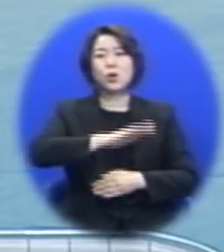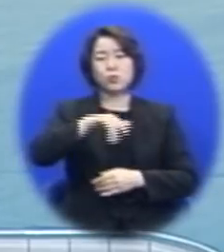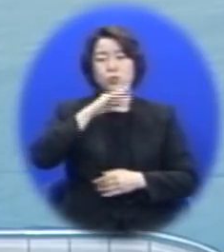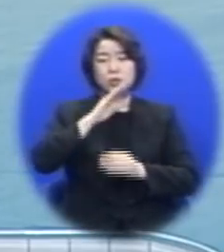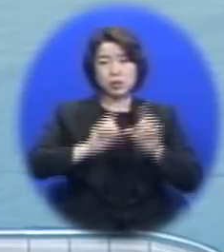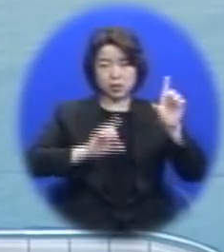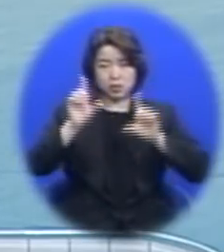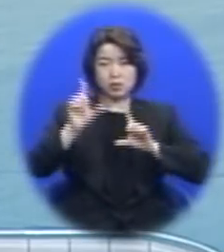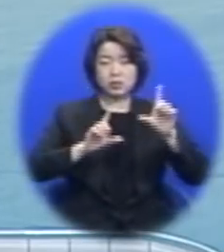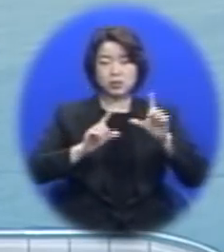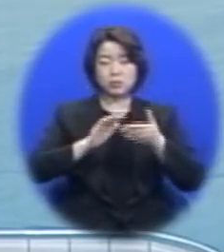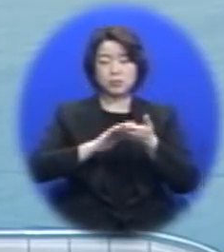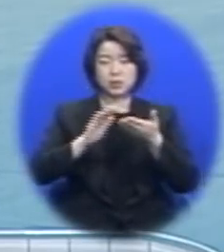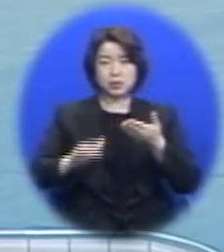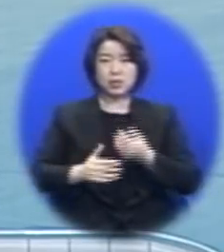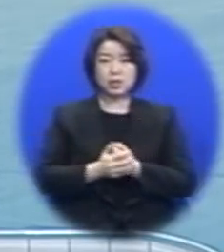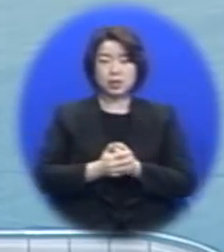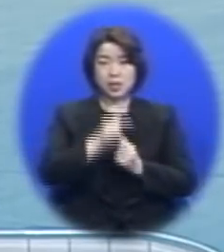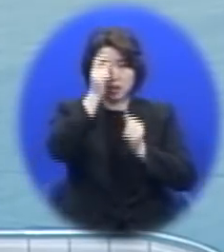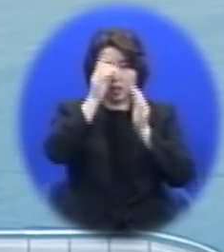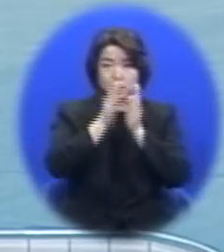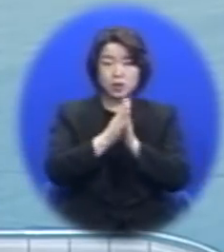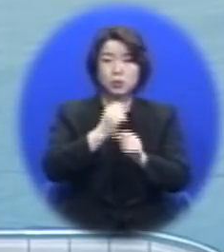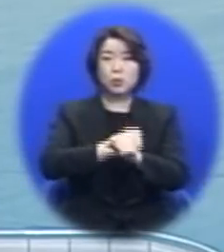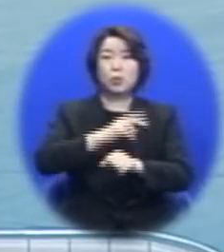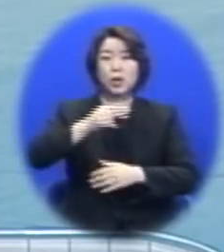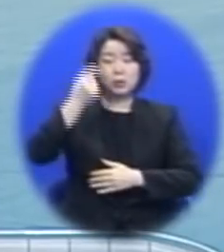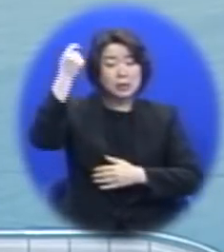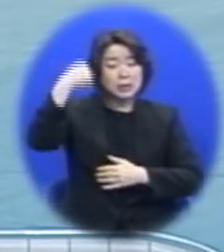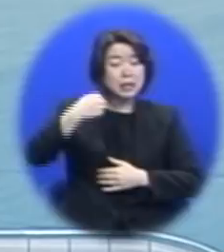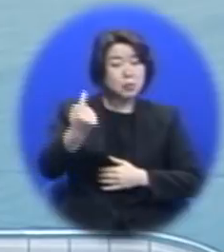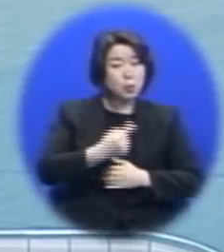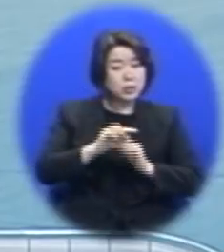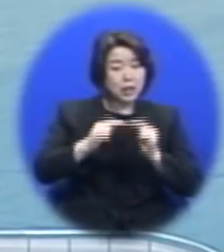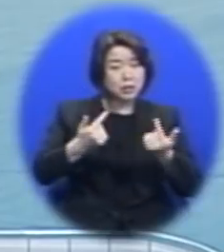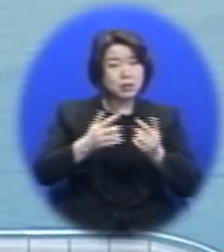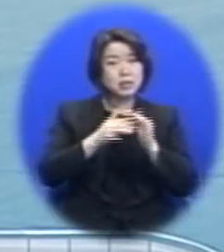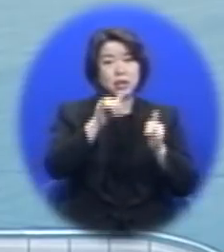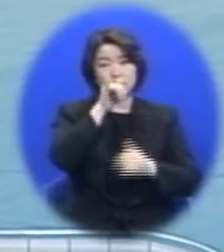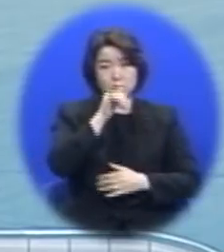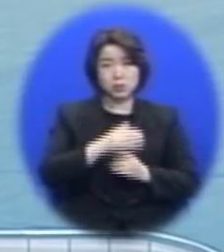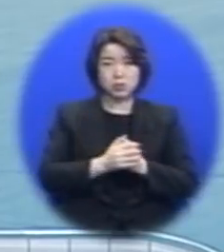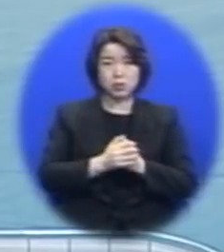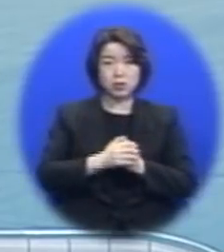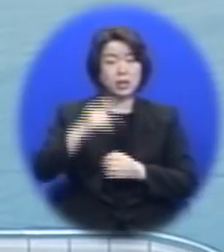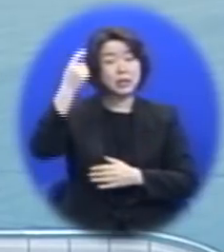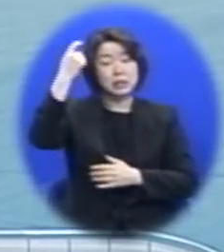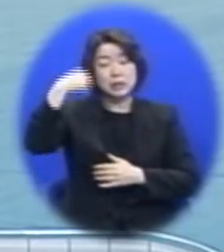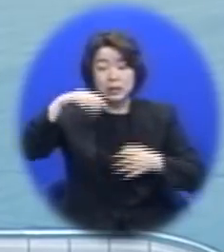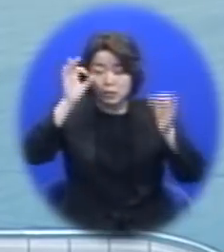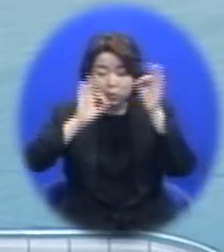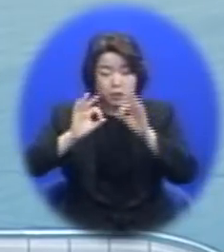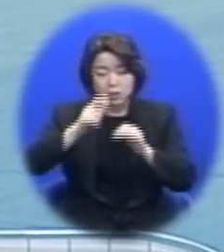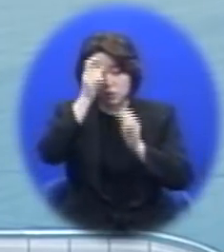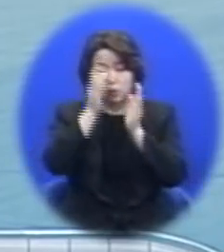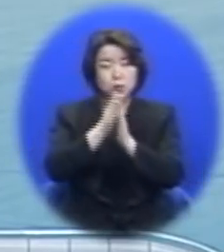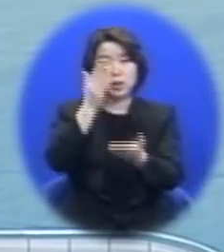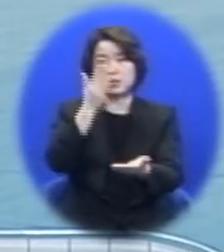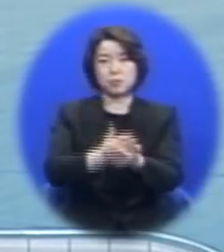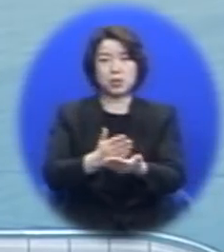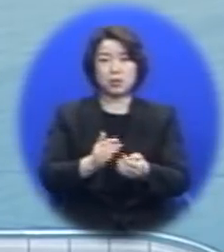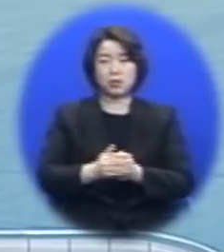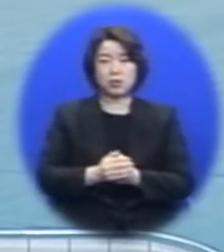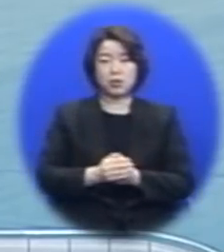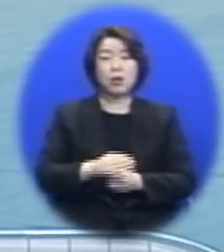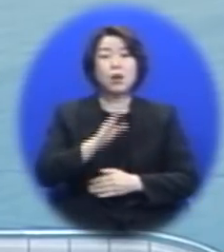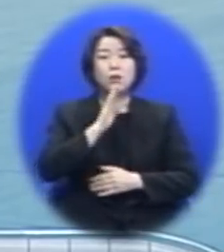현실이에요. 기도를 해도 느낌이 안 온다는 분도 계세요. 느낌 찾아서 기도 마세요.